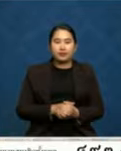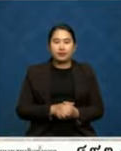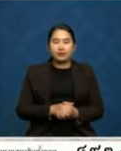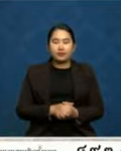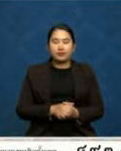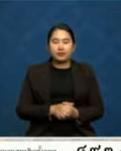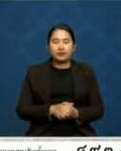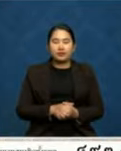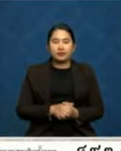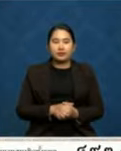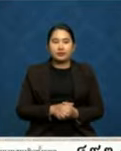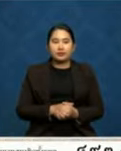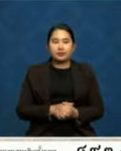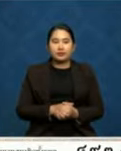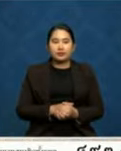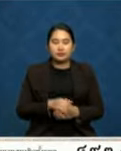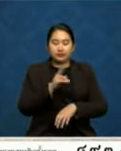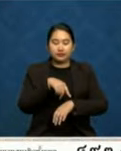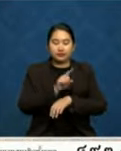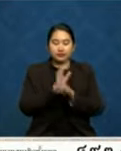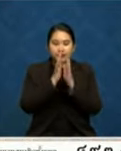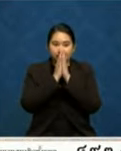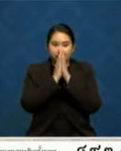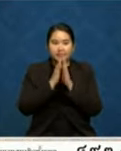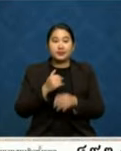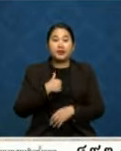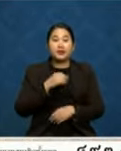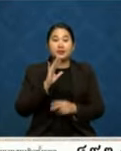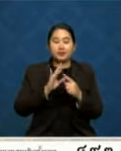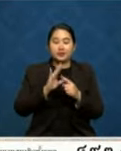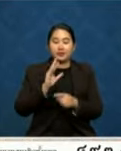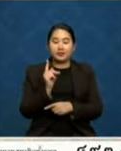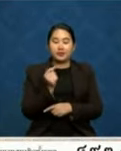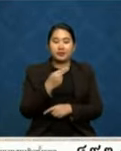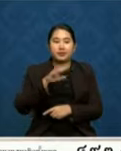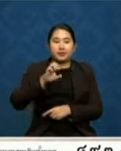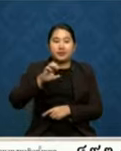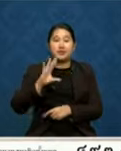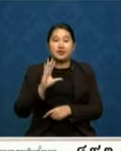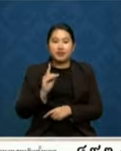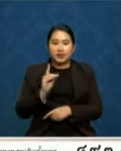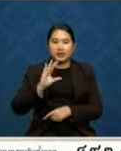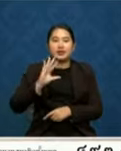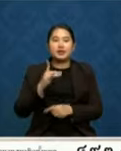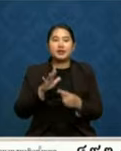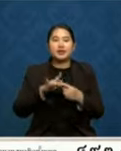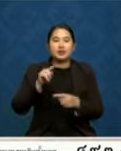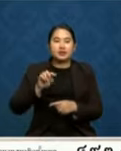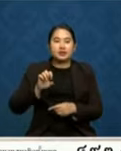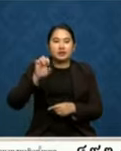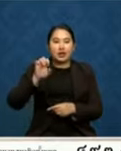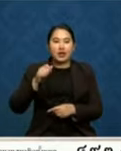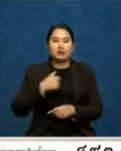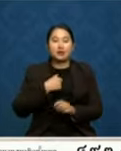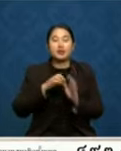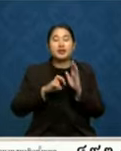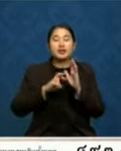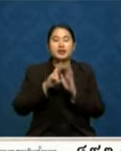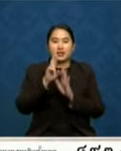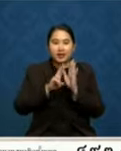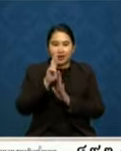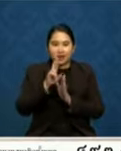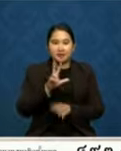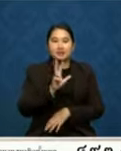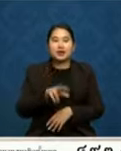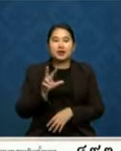ครับ ครับเรียนท่านประธานที่เคารพครับผมเทิดชาติชัยพงศ์สมาชิกสภาผู้แทนราษฎรเชียงรายเขต5พรร